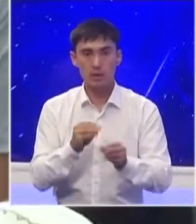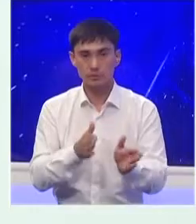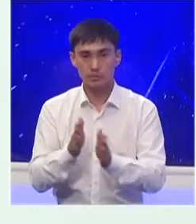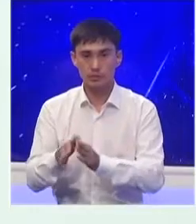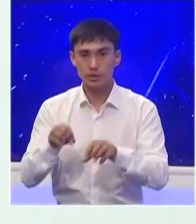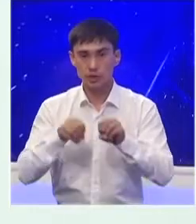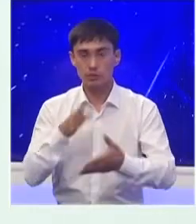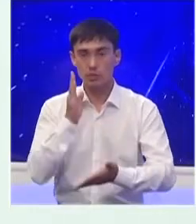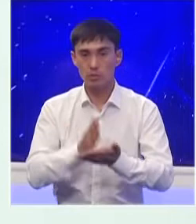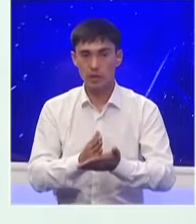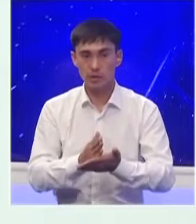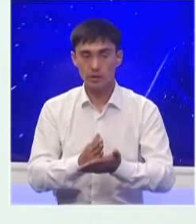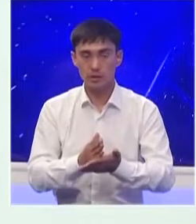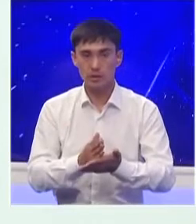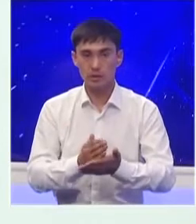бар. Жаңағы